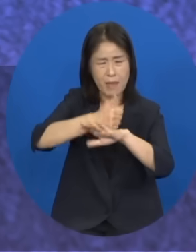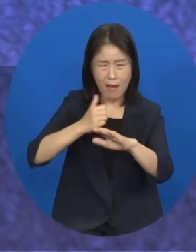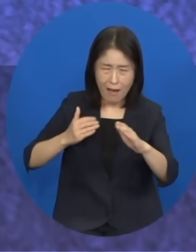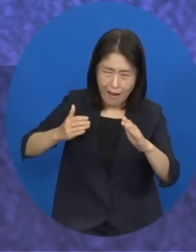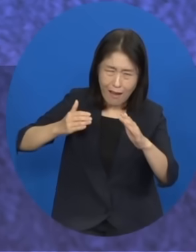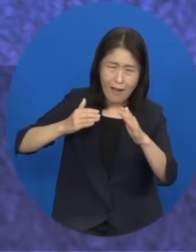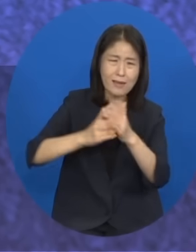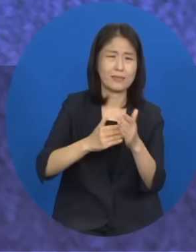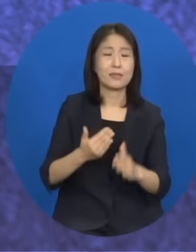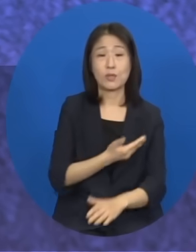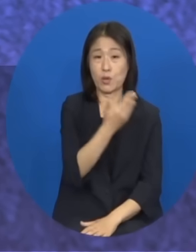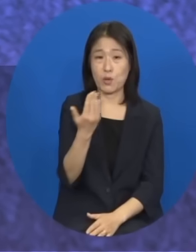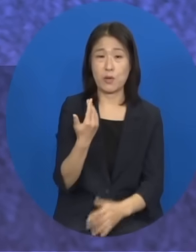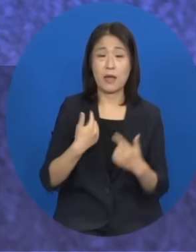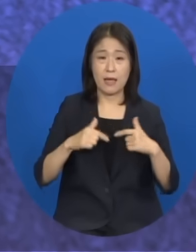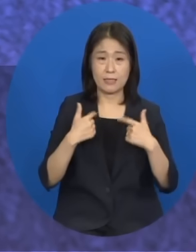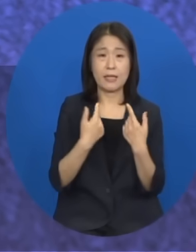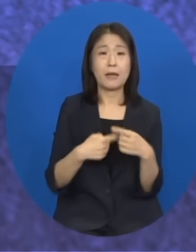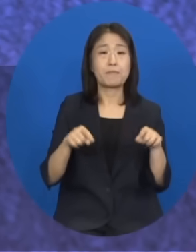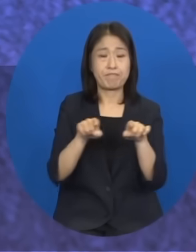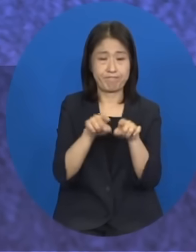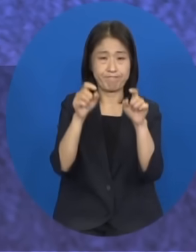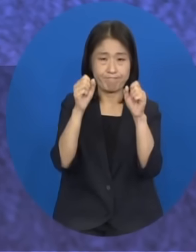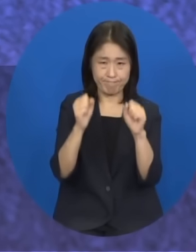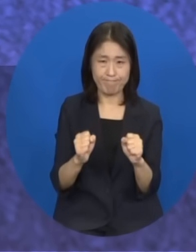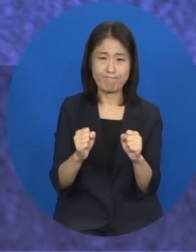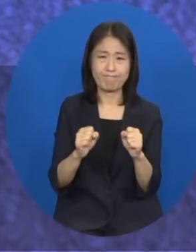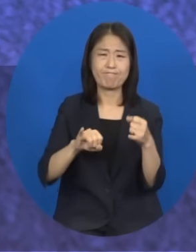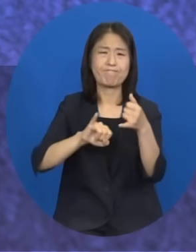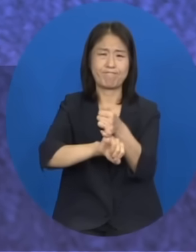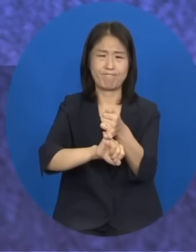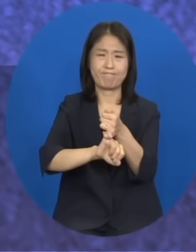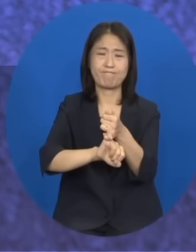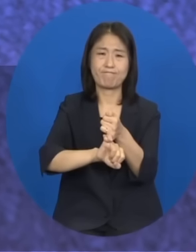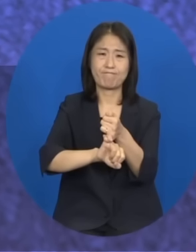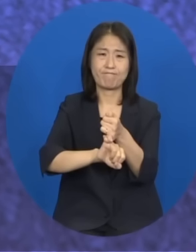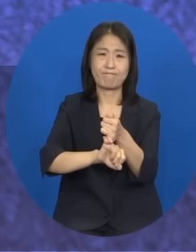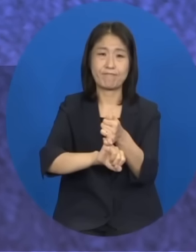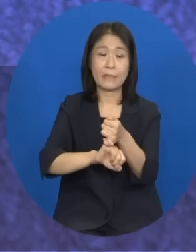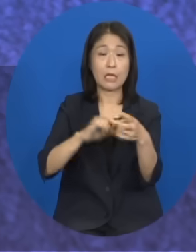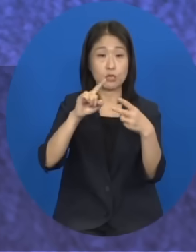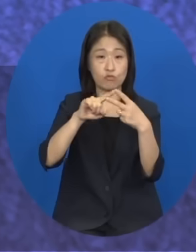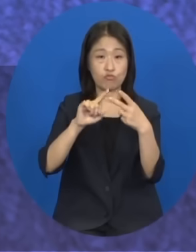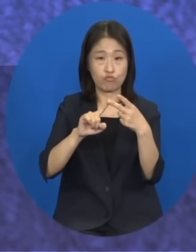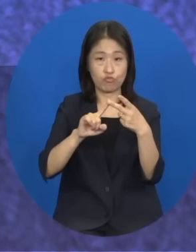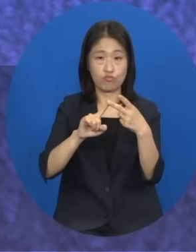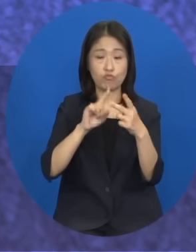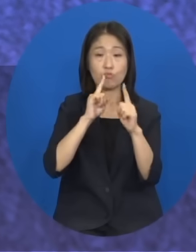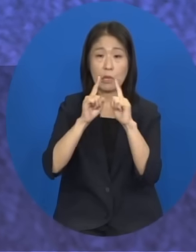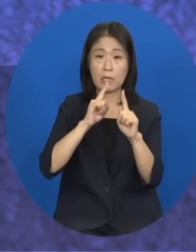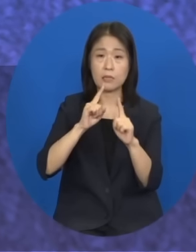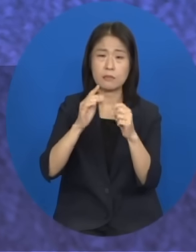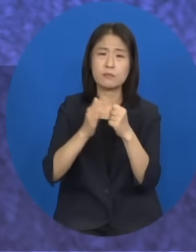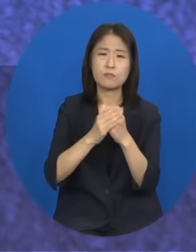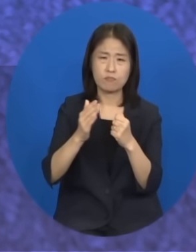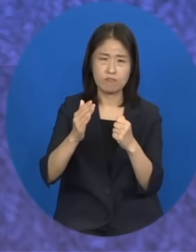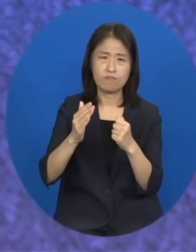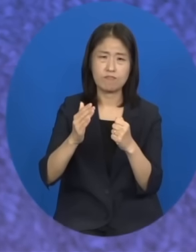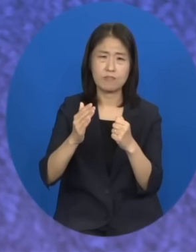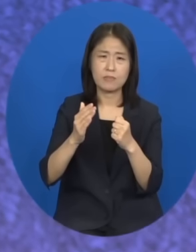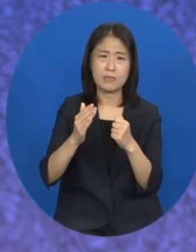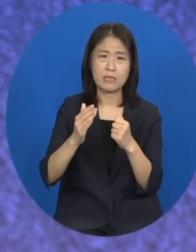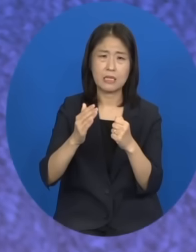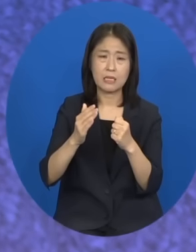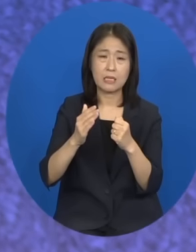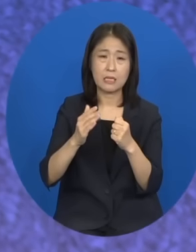세상 끝날까지 항상 너희와 함께 있으리라. 이 두 말씀 때문에 제가 지난